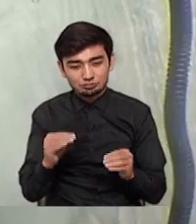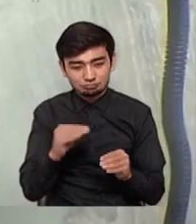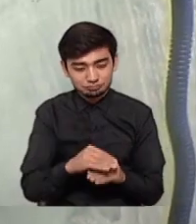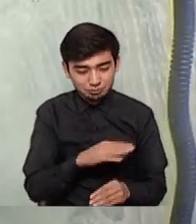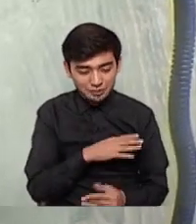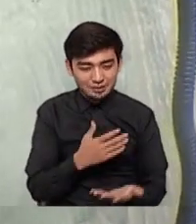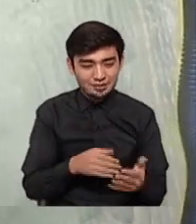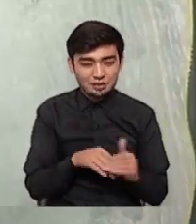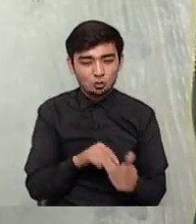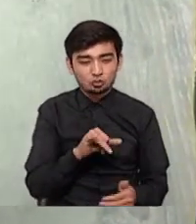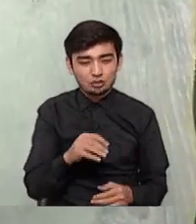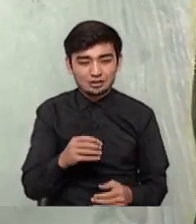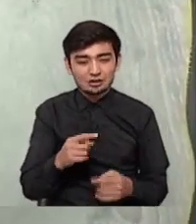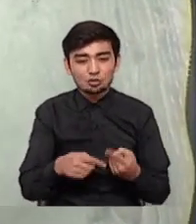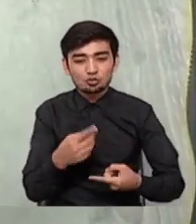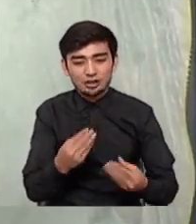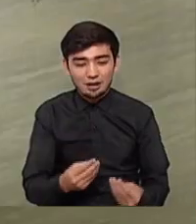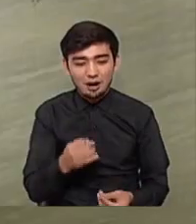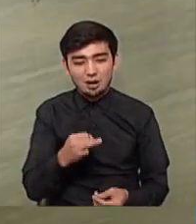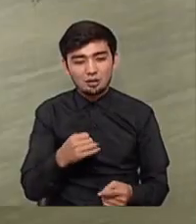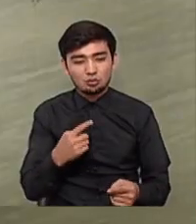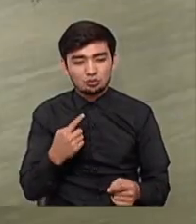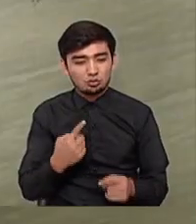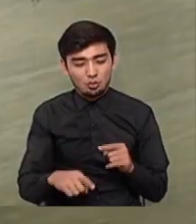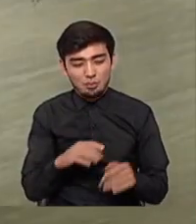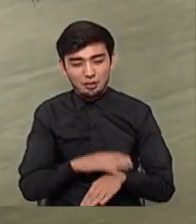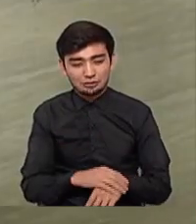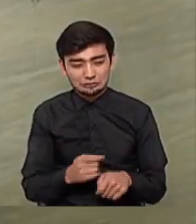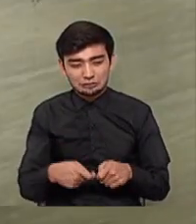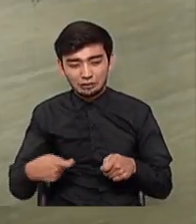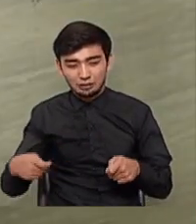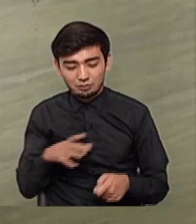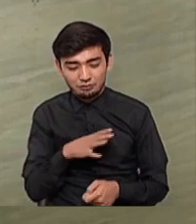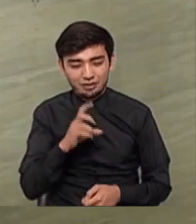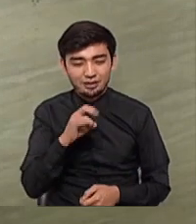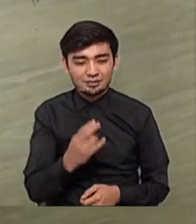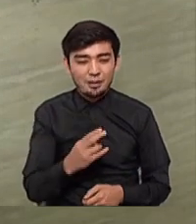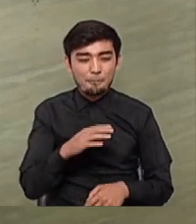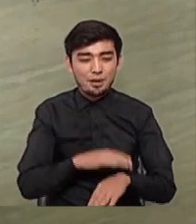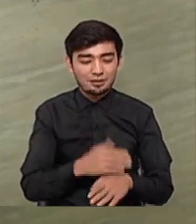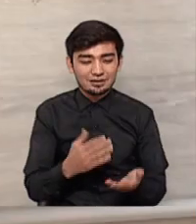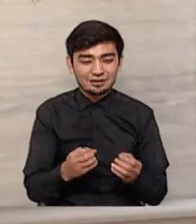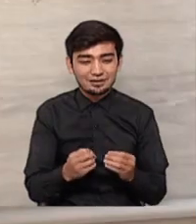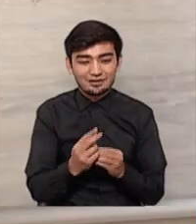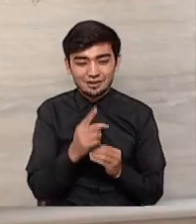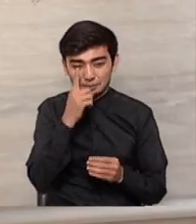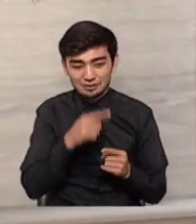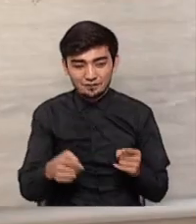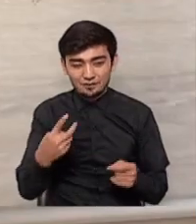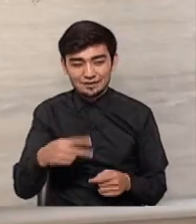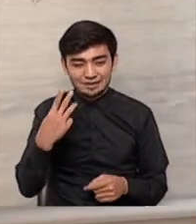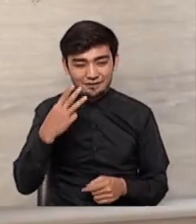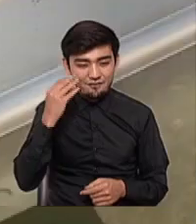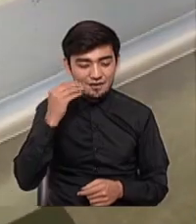депозиты вкладчиков уже на следующий день другие тянут до последнего как пояснили в нацбанке если в течение 12 месяцев начиная с 23